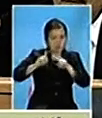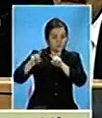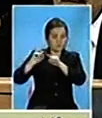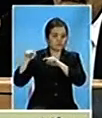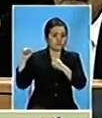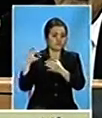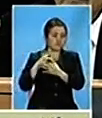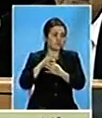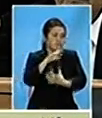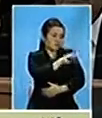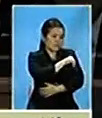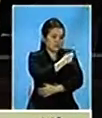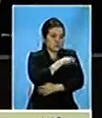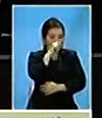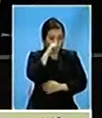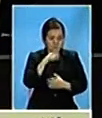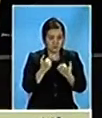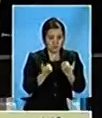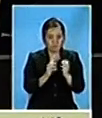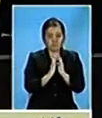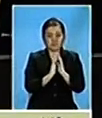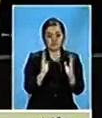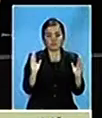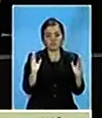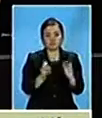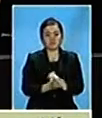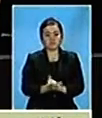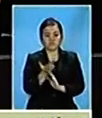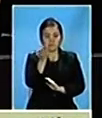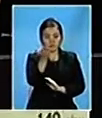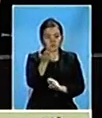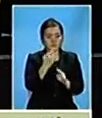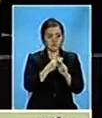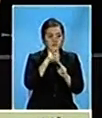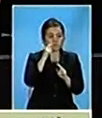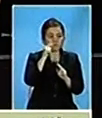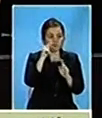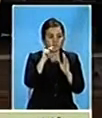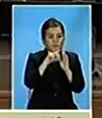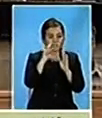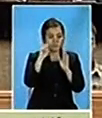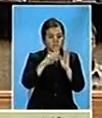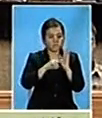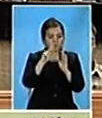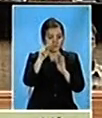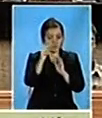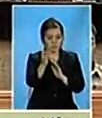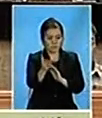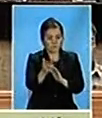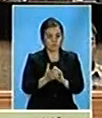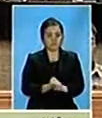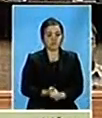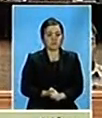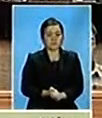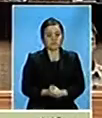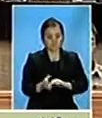ครับ ครับเชิญท่านอนุรักษ์ครับ กราบเรียนท่านประธานที่เคารพครับกับผมนายอนุรักษ์นิยมเวชสมาชิกวุฒิสภ